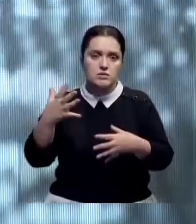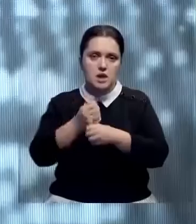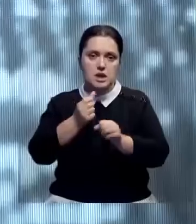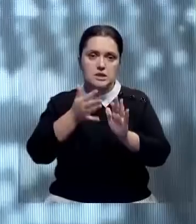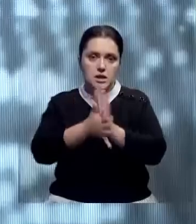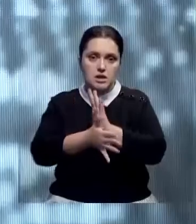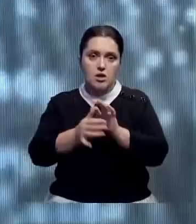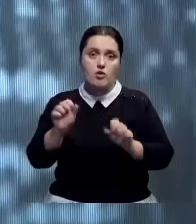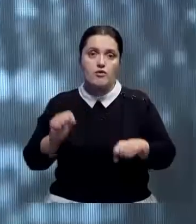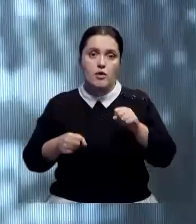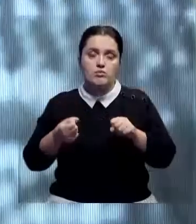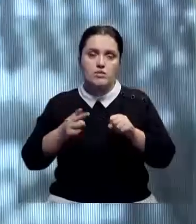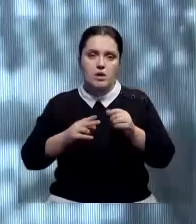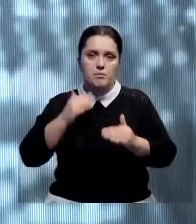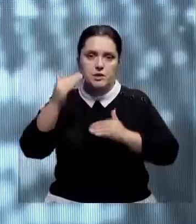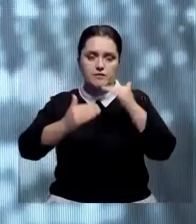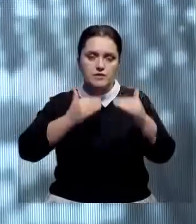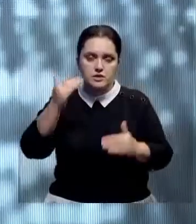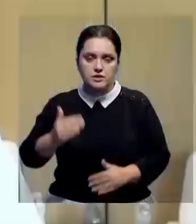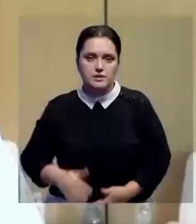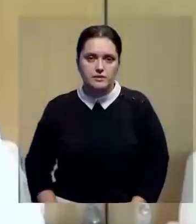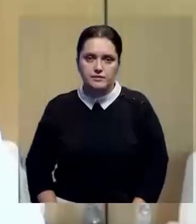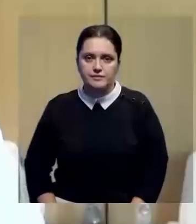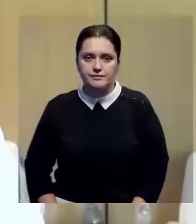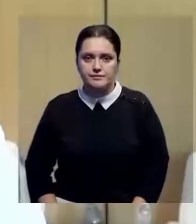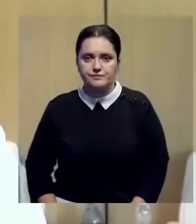обеспечит возможности для продвижения.